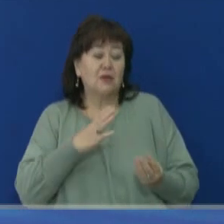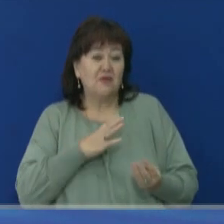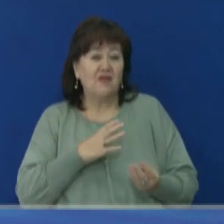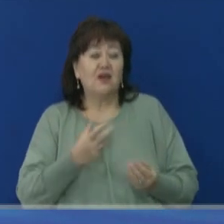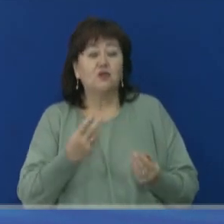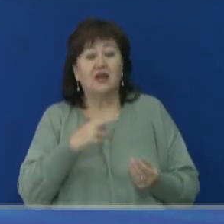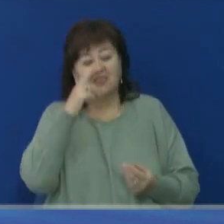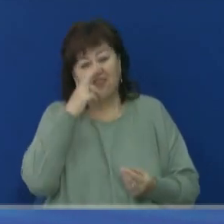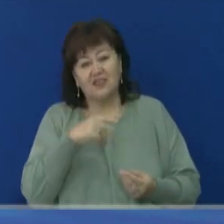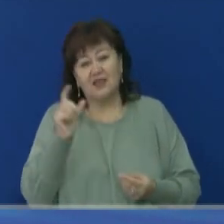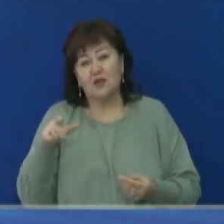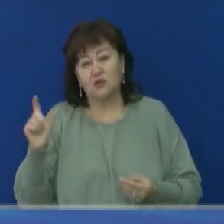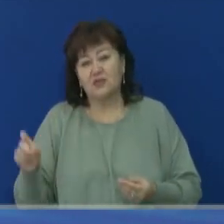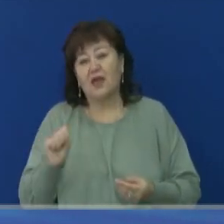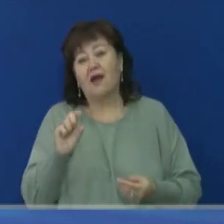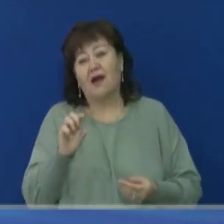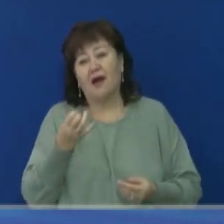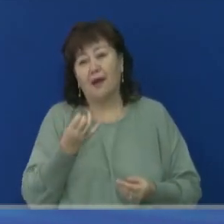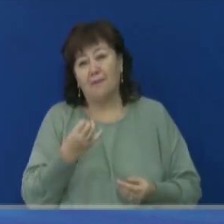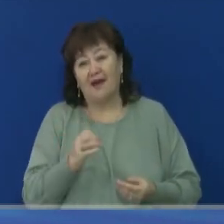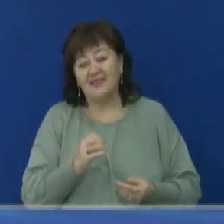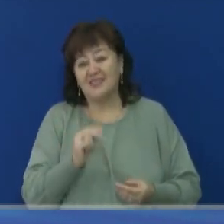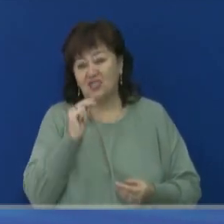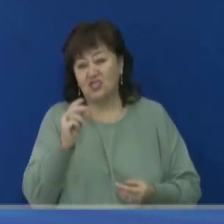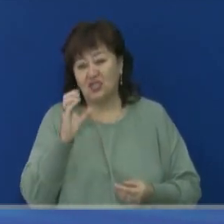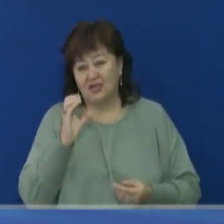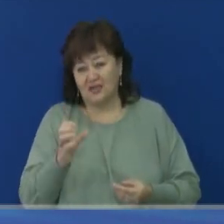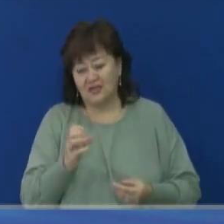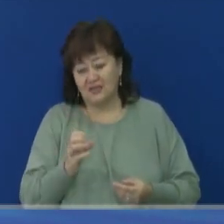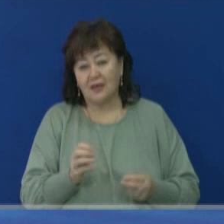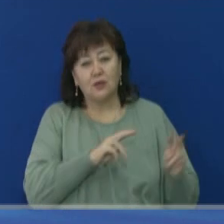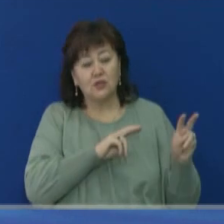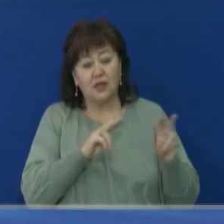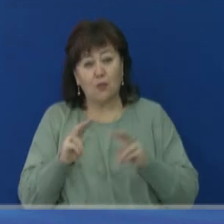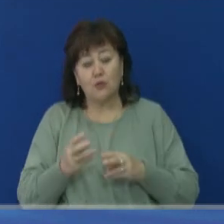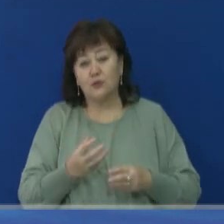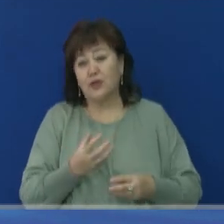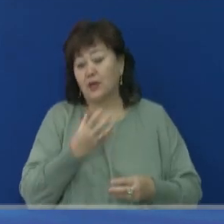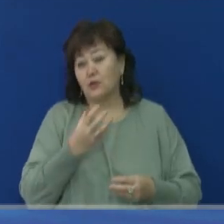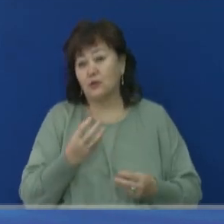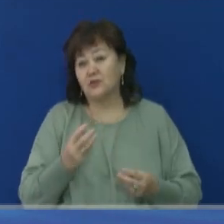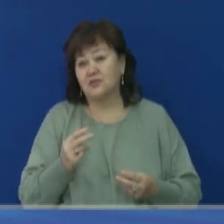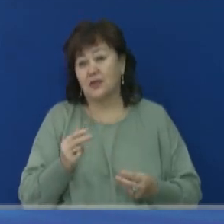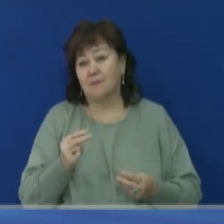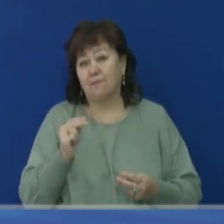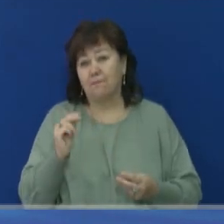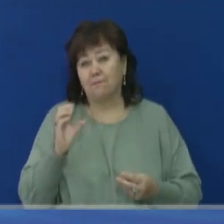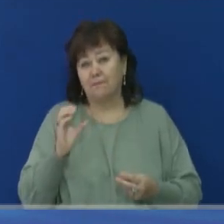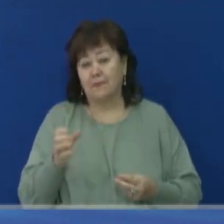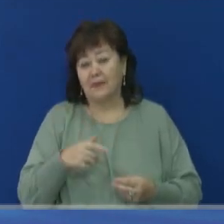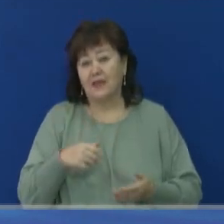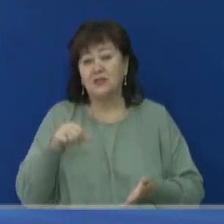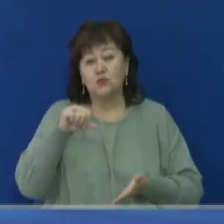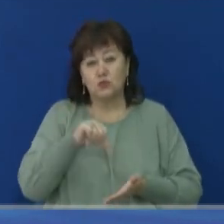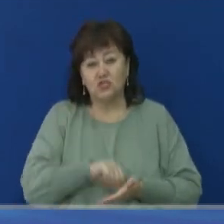алады. Бұл туралы Абай облысы төтенше жағдайлар департаменті мемлекеттік өрт бақылау басқармасы бастығының міндетін атқарушы Әділ Братаевтың